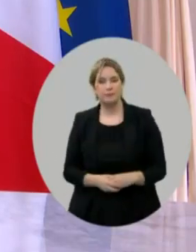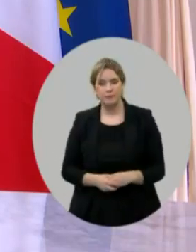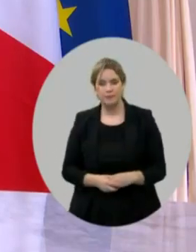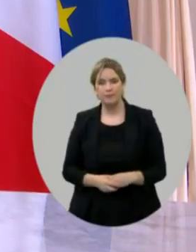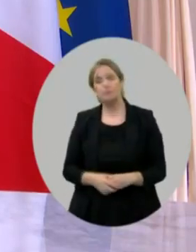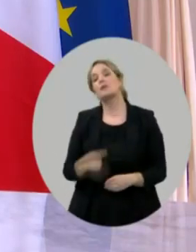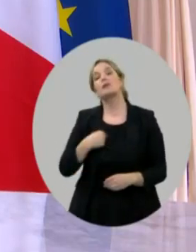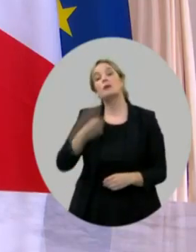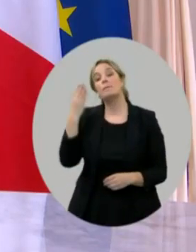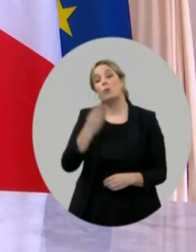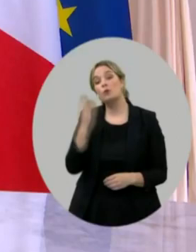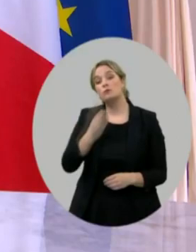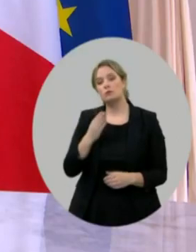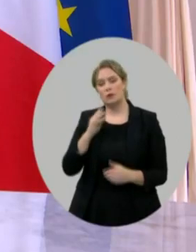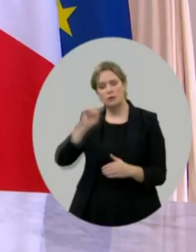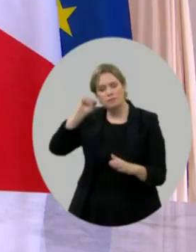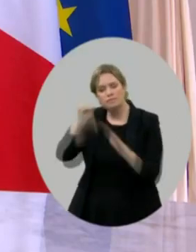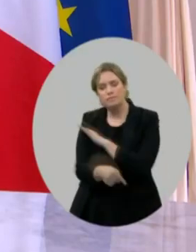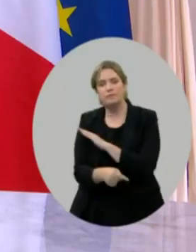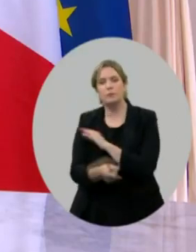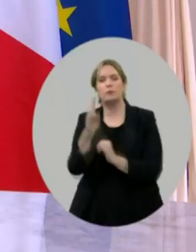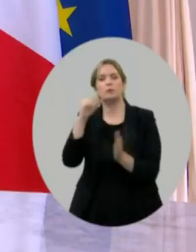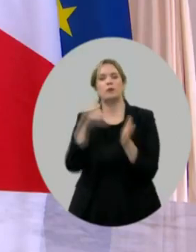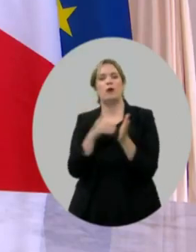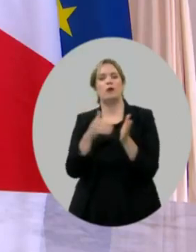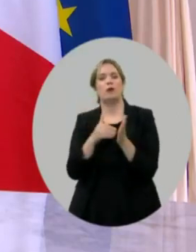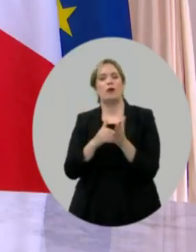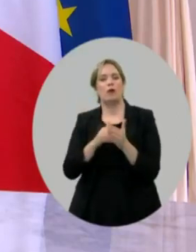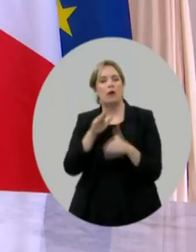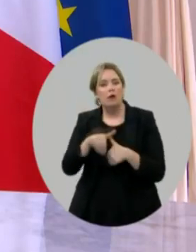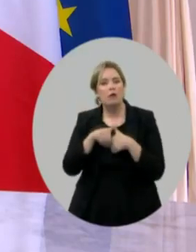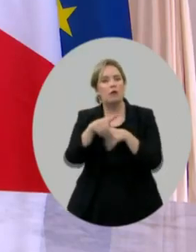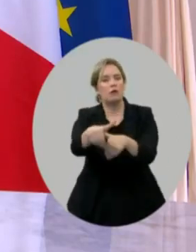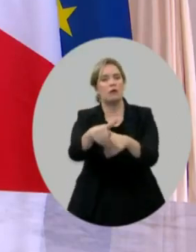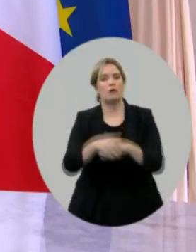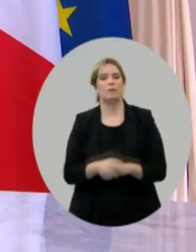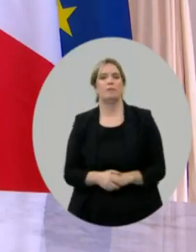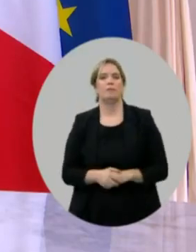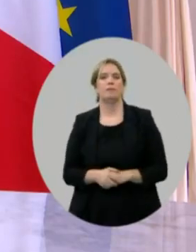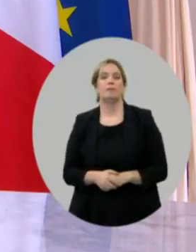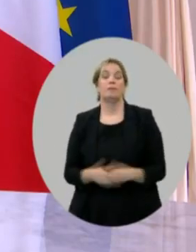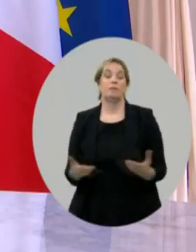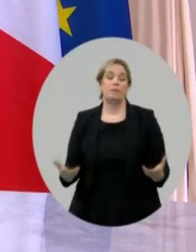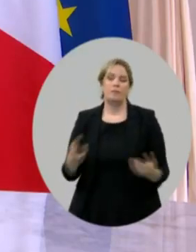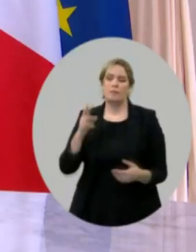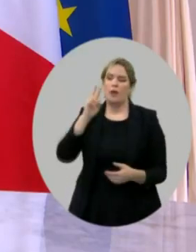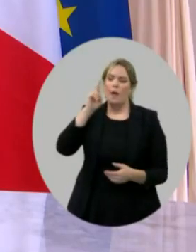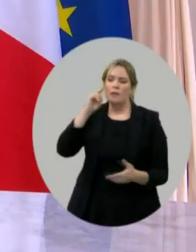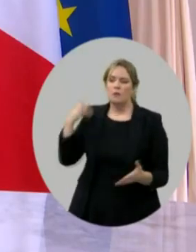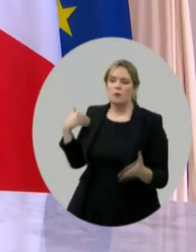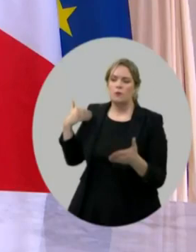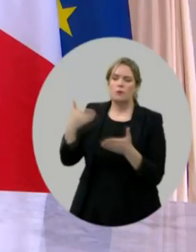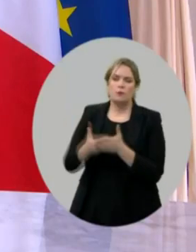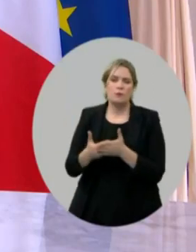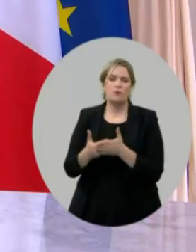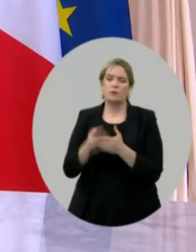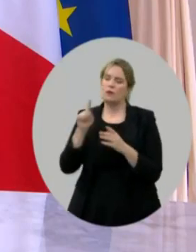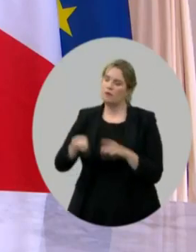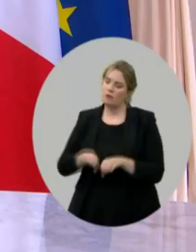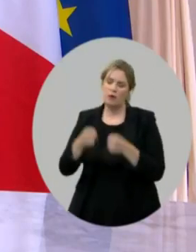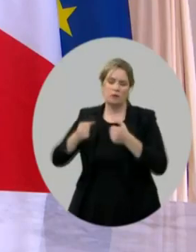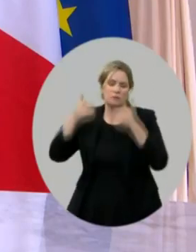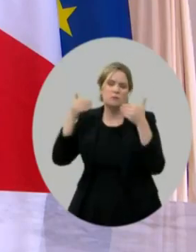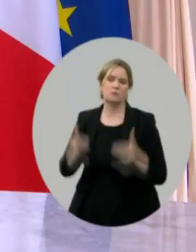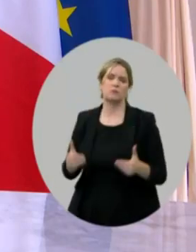J'ai besoin que nous allions plus loin sur ce plan, là aussi, et que nous rompions avec les habitudes passées, que